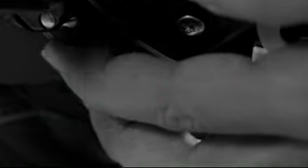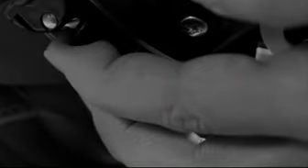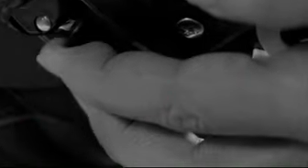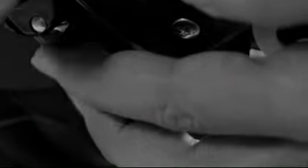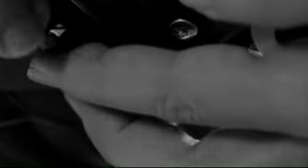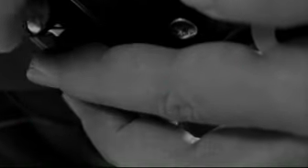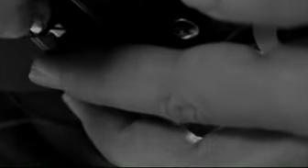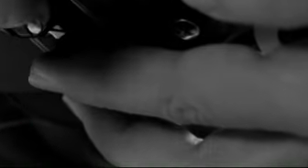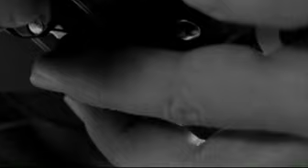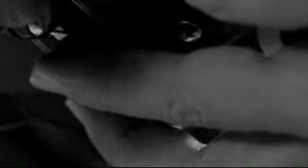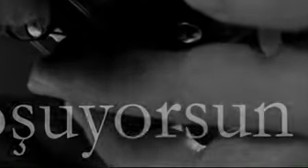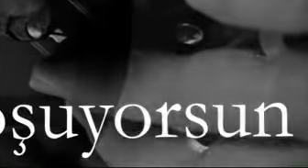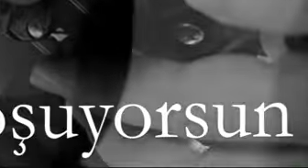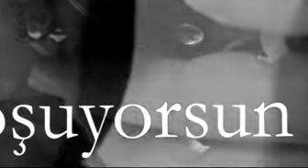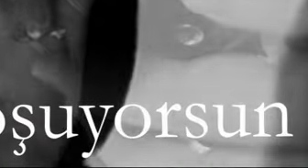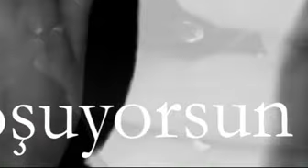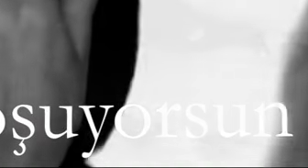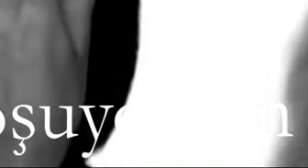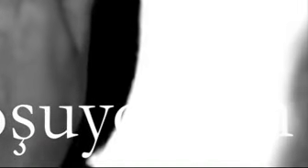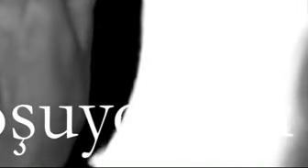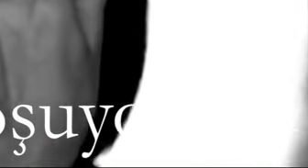peşinden telaş